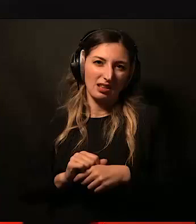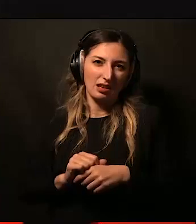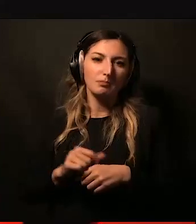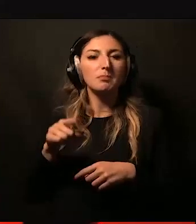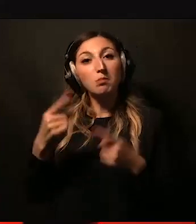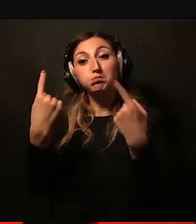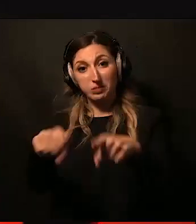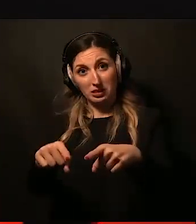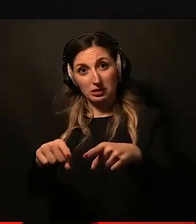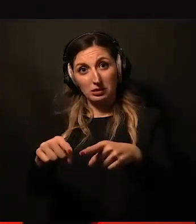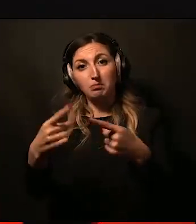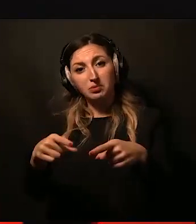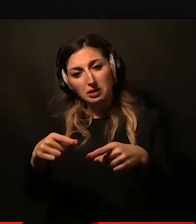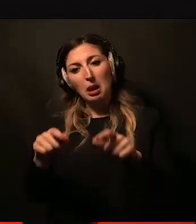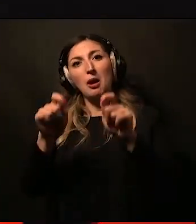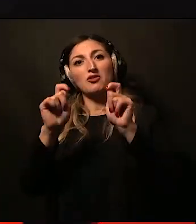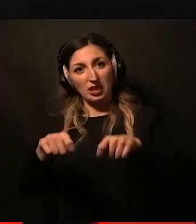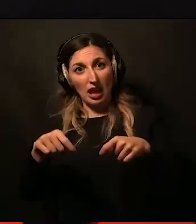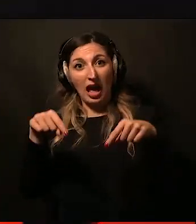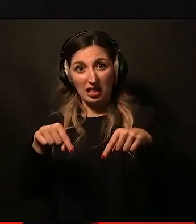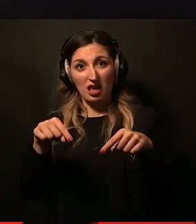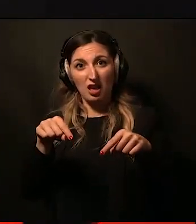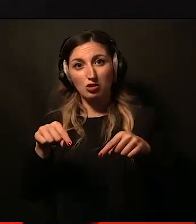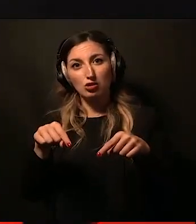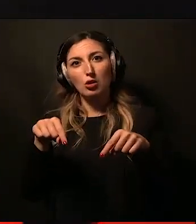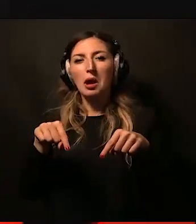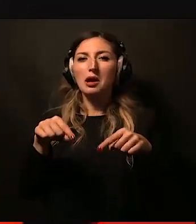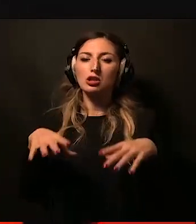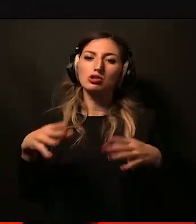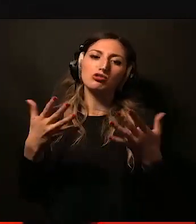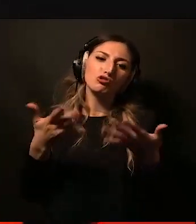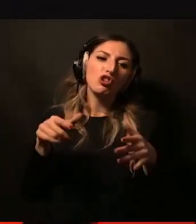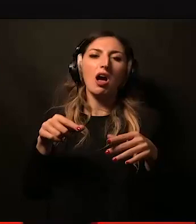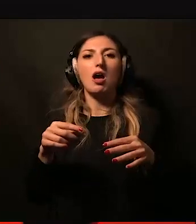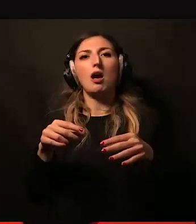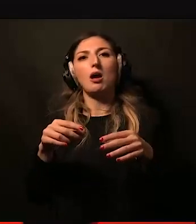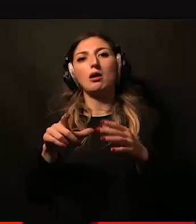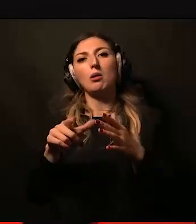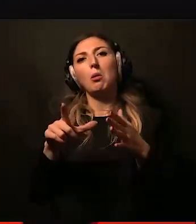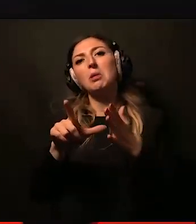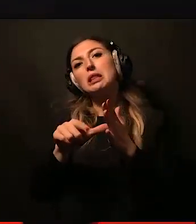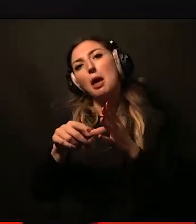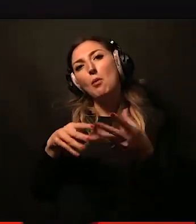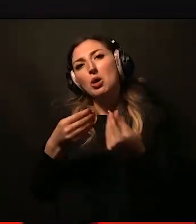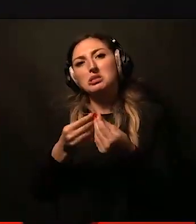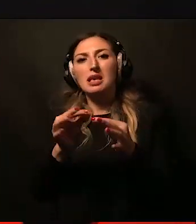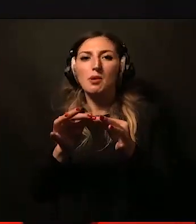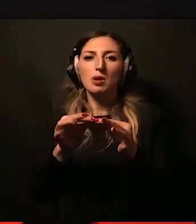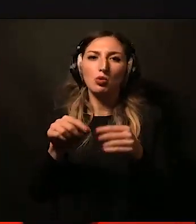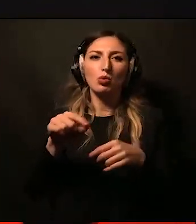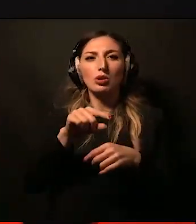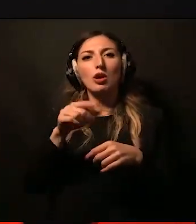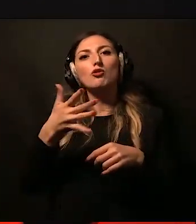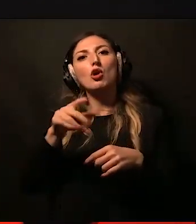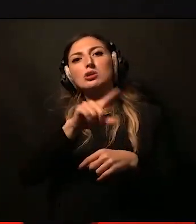dall'inizio dopo questi momenti questi primi minuti insieme Chissà se per voi esiste qualcosa di me che